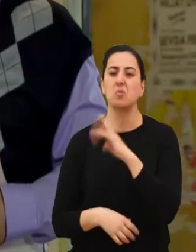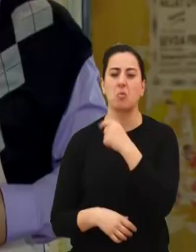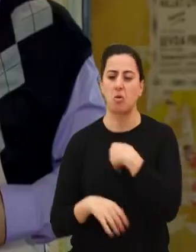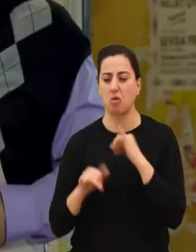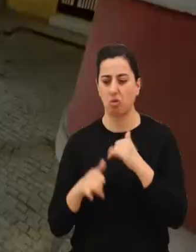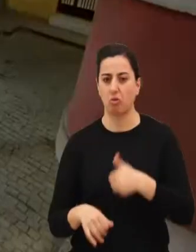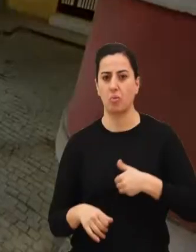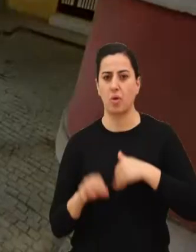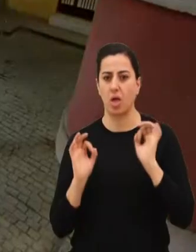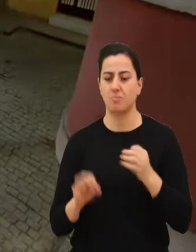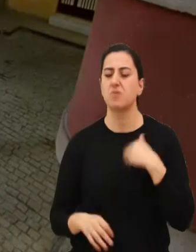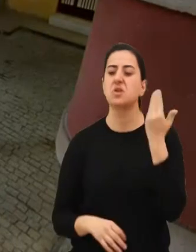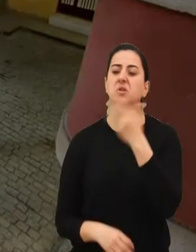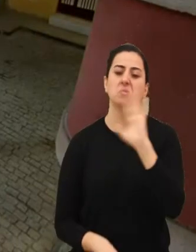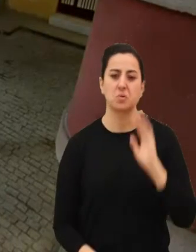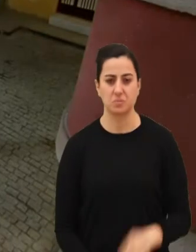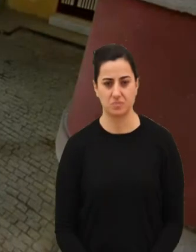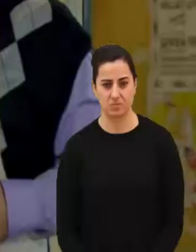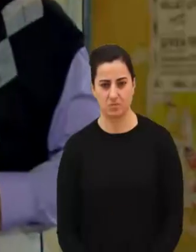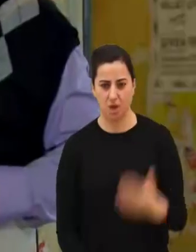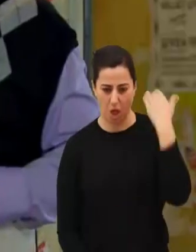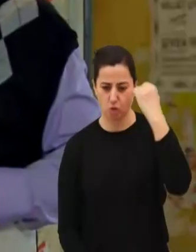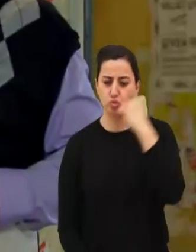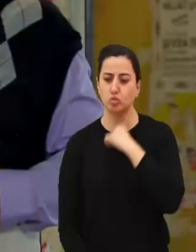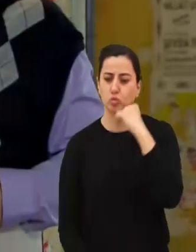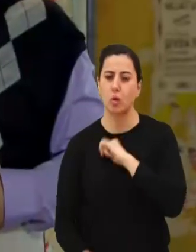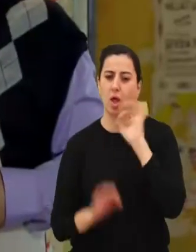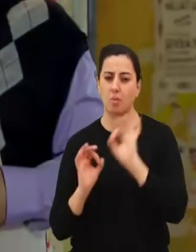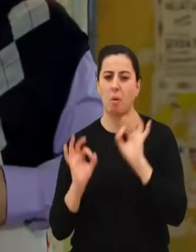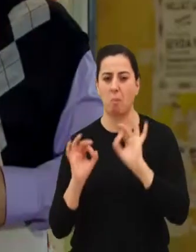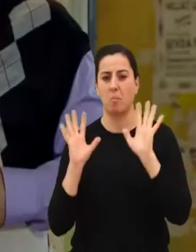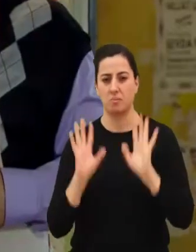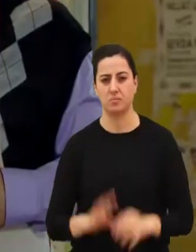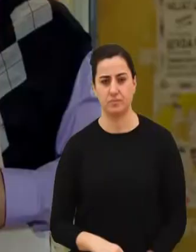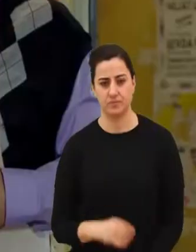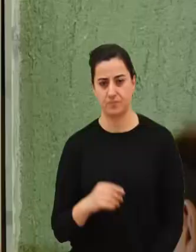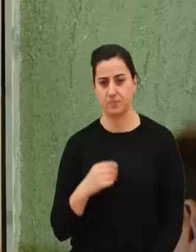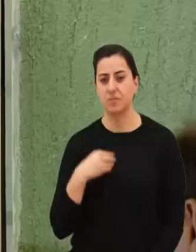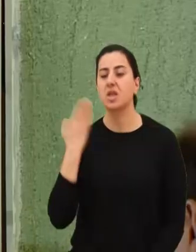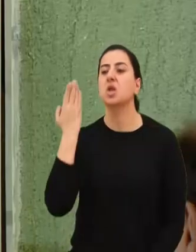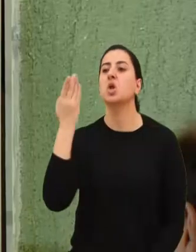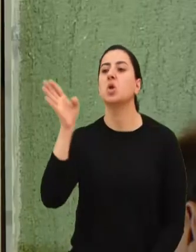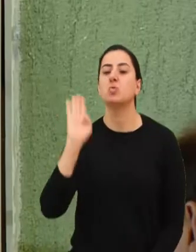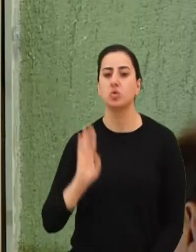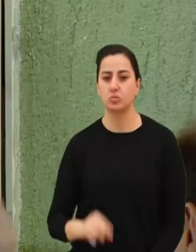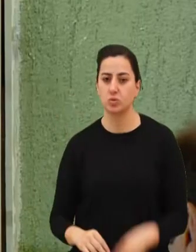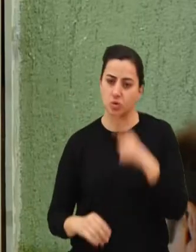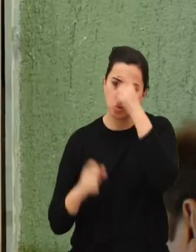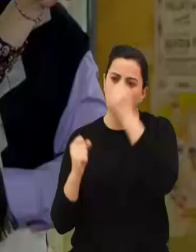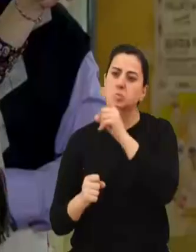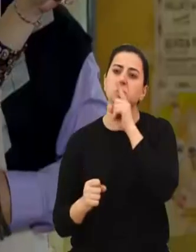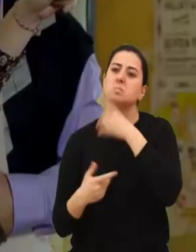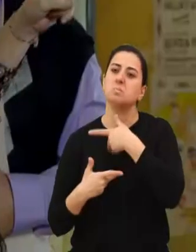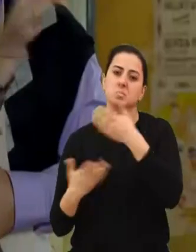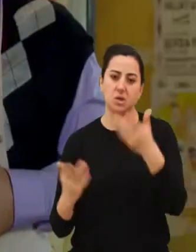oynayın benimle. Hep arkamdan neler yapayım. Hem arkama hem hep. Ama Semih'im gelmeyeceğim ben. Otursun şimdi